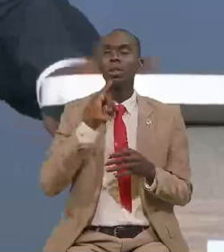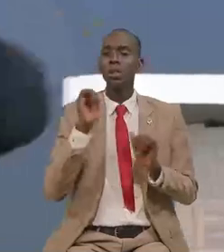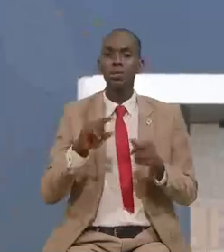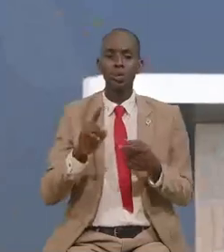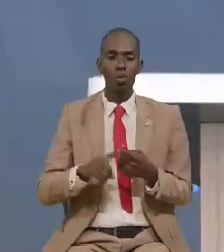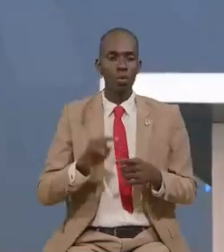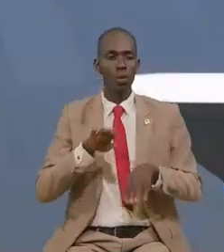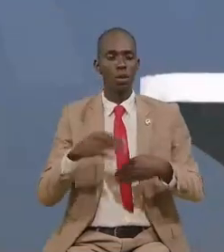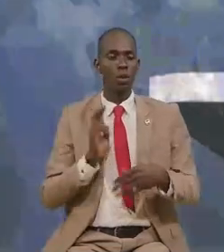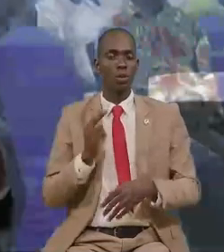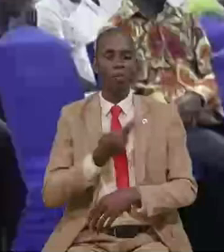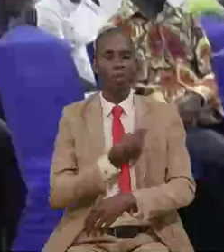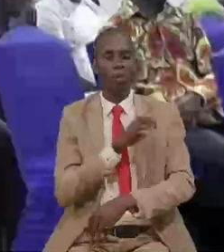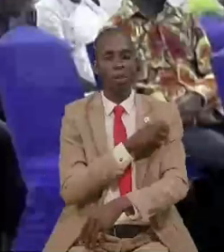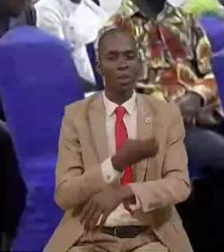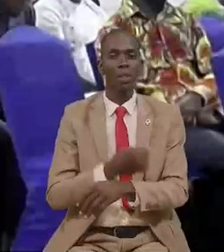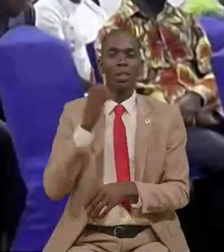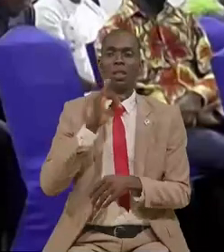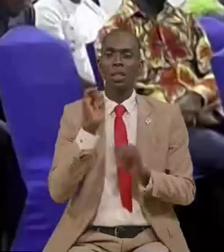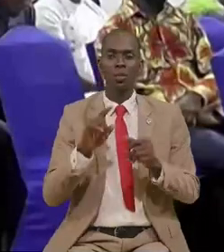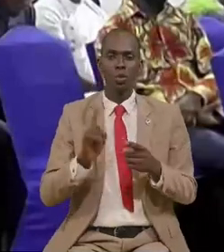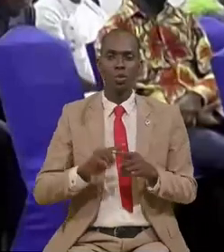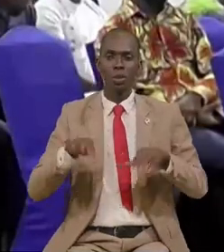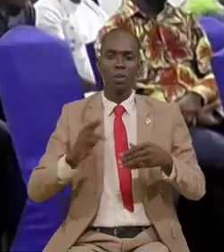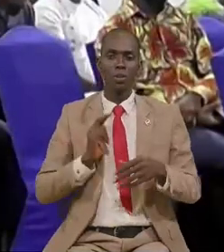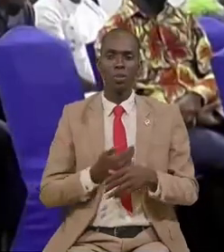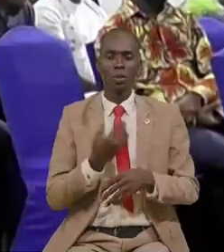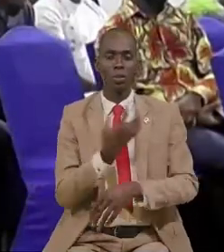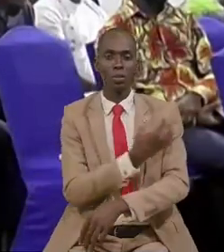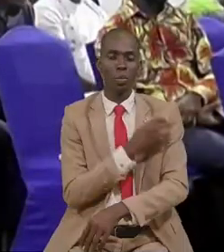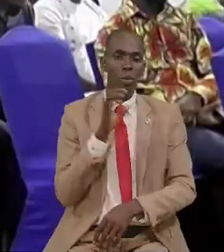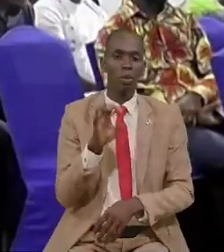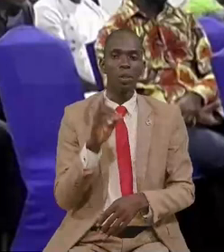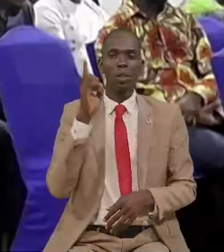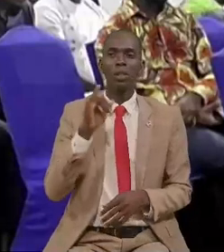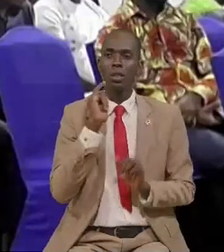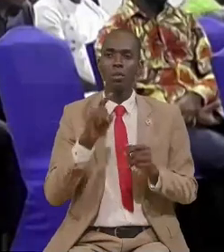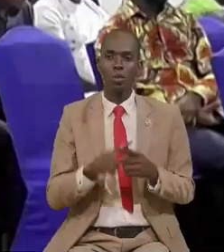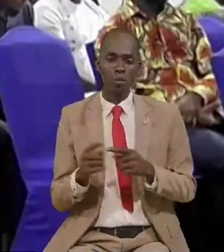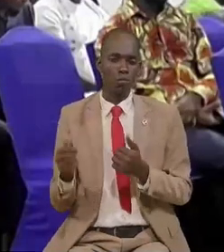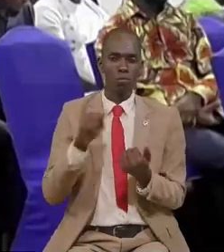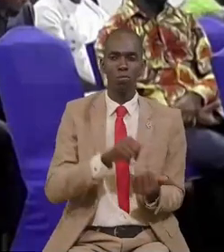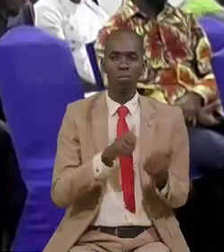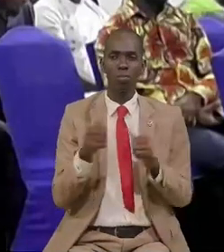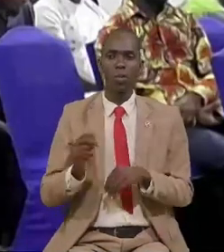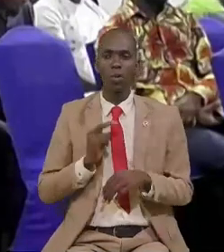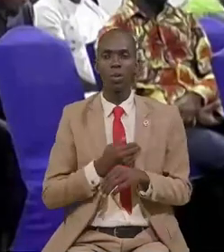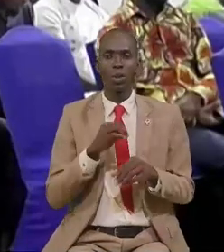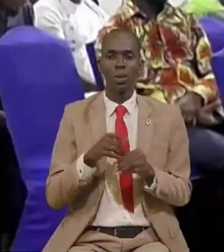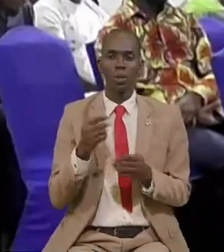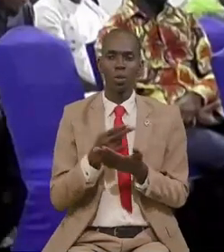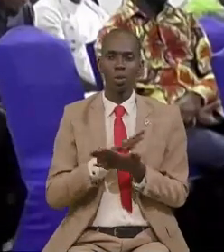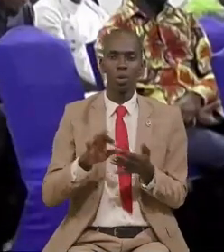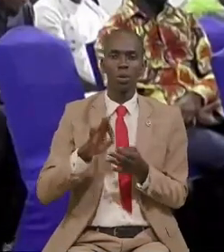est capable de nous donner de puissance. Il est capable de nous baptiser, de nous immerger dans le Saint-Esprit. Il